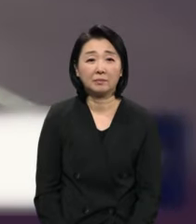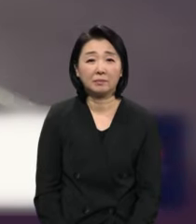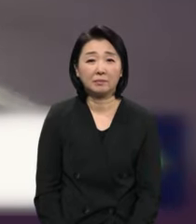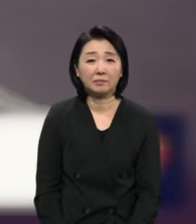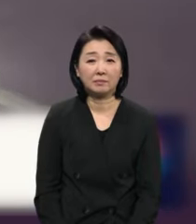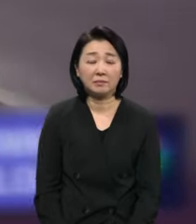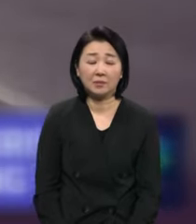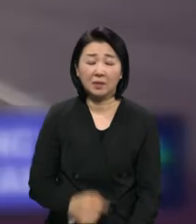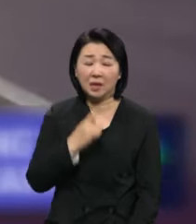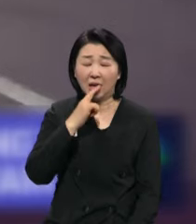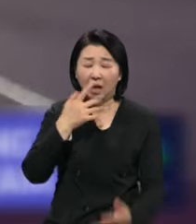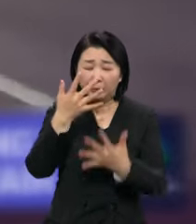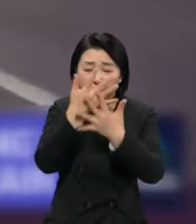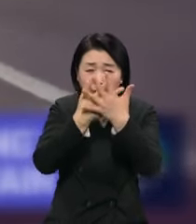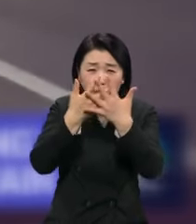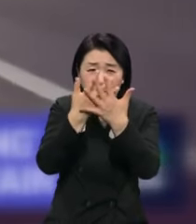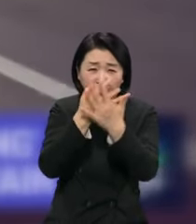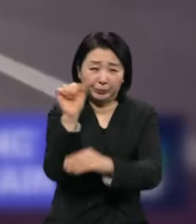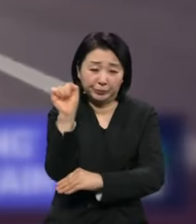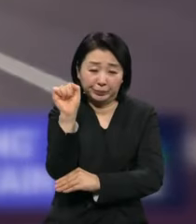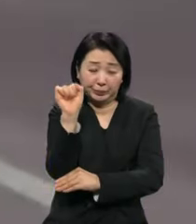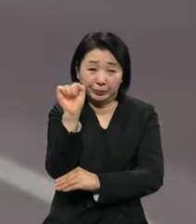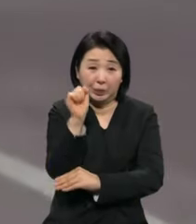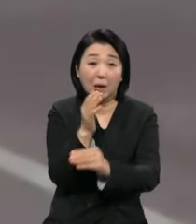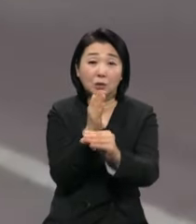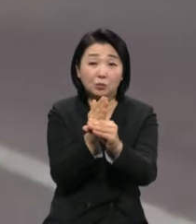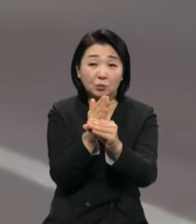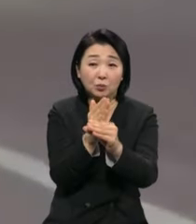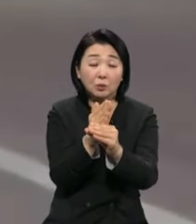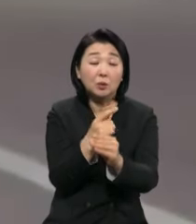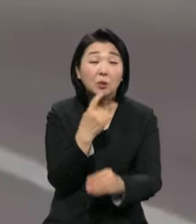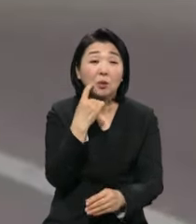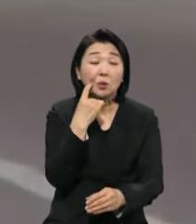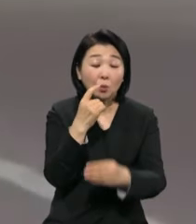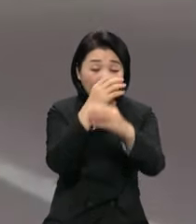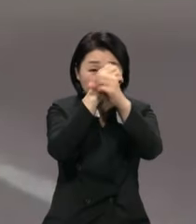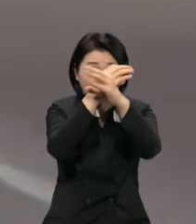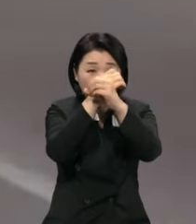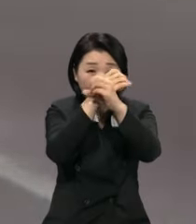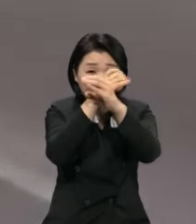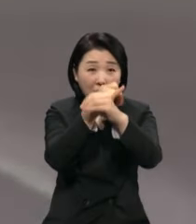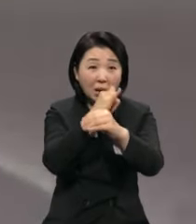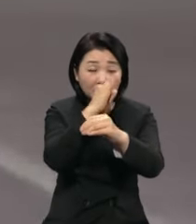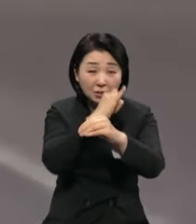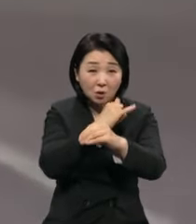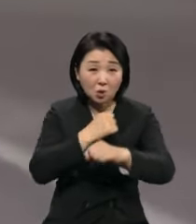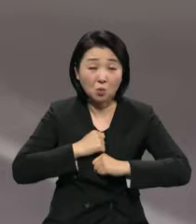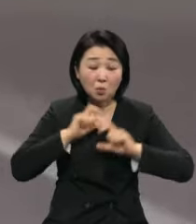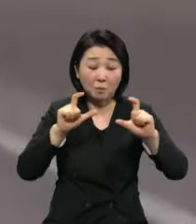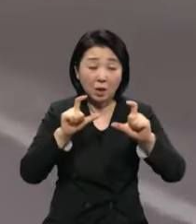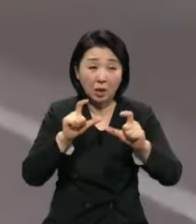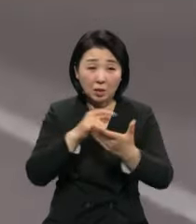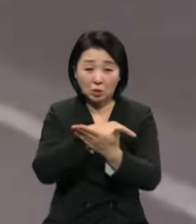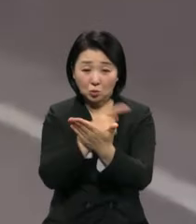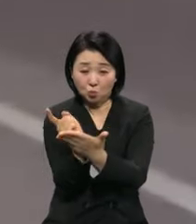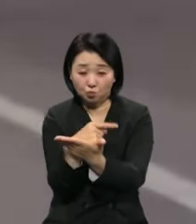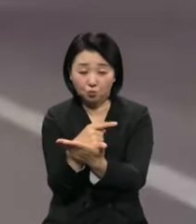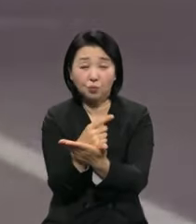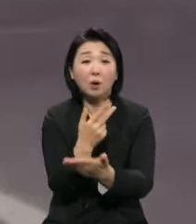짙은 안개가 깔린 도로를 달리는 차량. 노란색 신호등 여러 개가 깜빡이며 경고하지만 속도를 줄이지